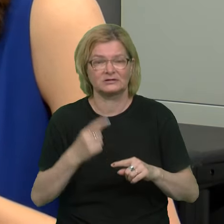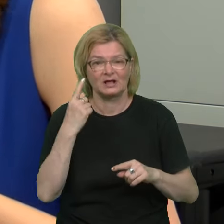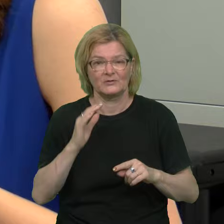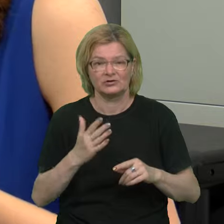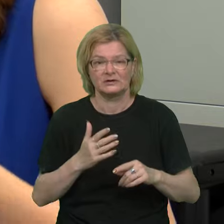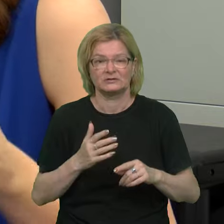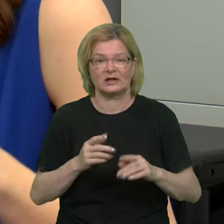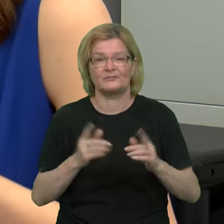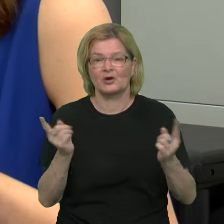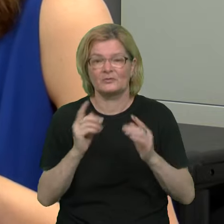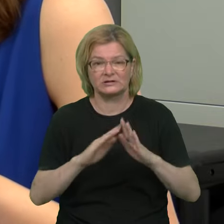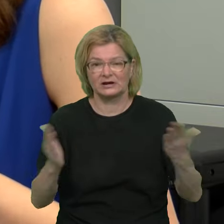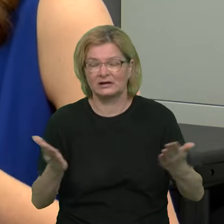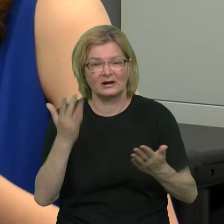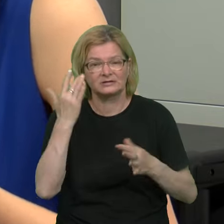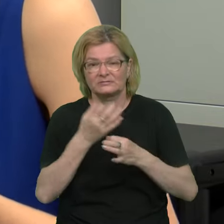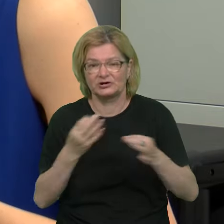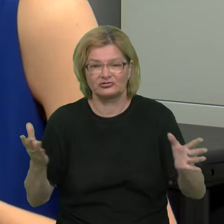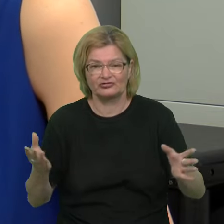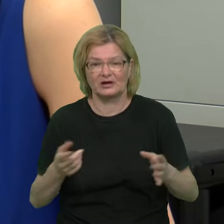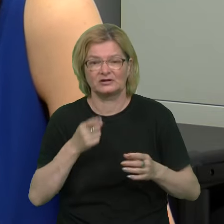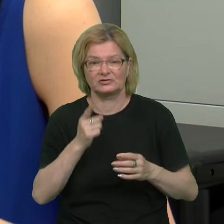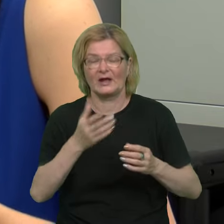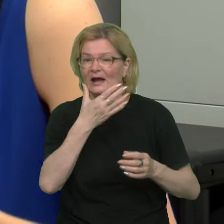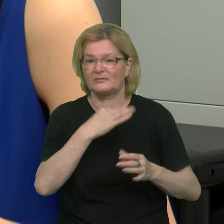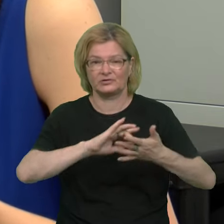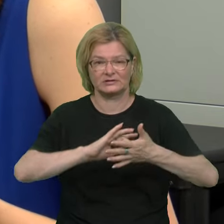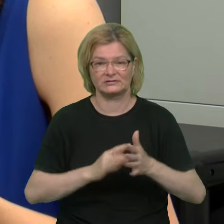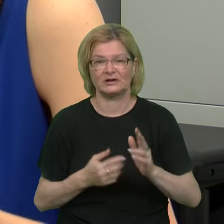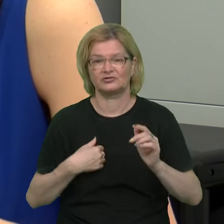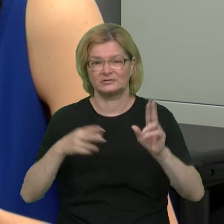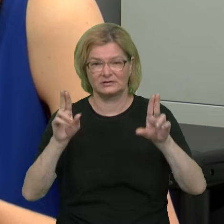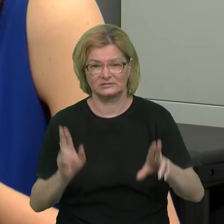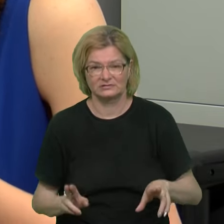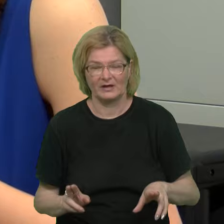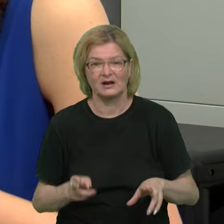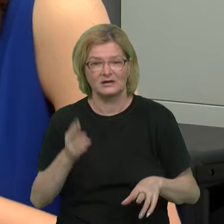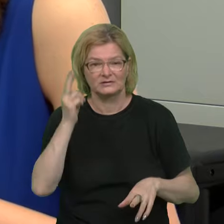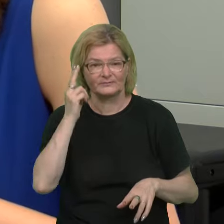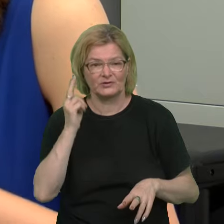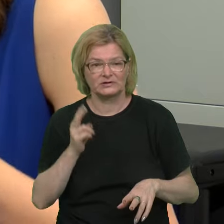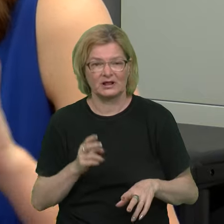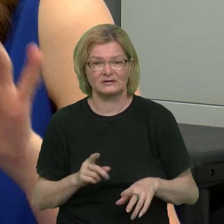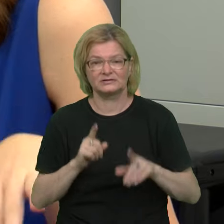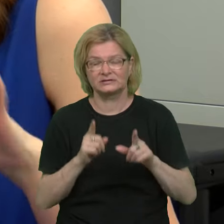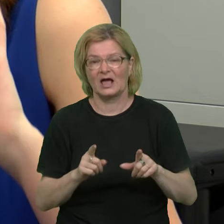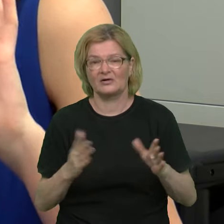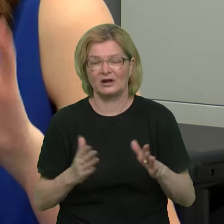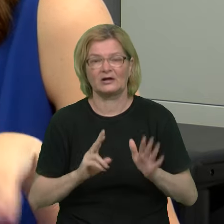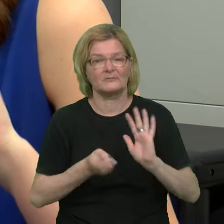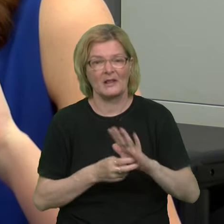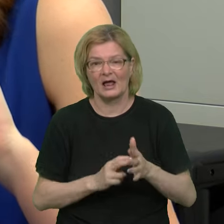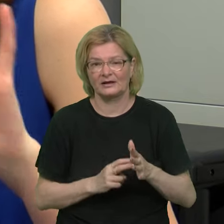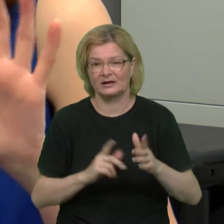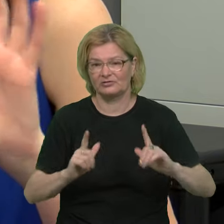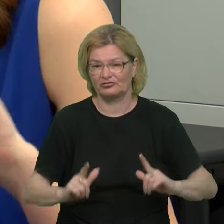pola sata. Evo, znamo da će biti promocija knjige dalje. Ništa ne znam i to je ono ljepota svega što sam stvarno spoznala. Baciti